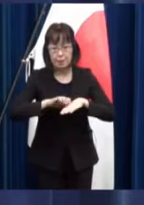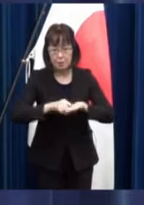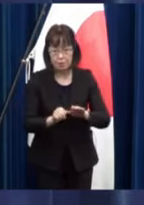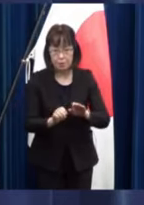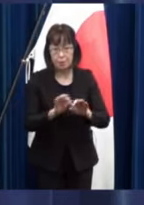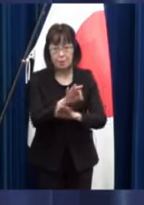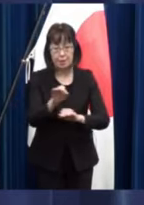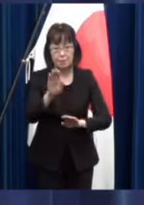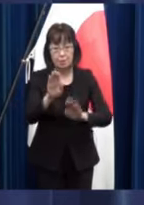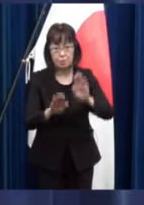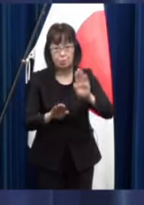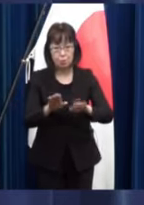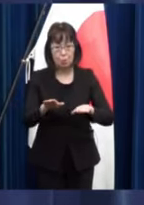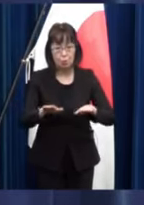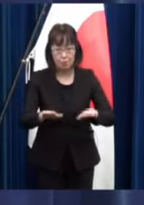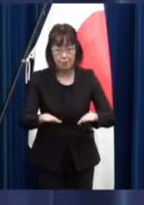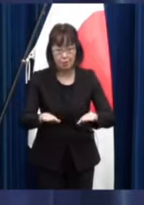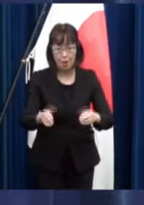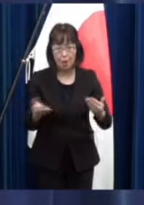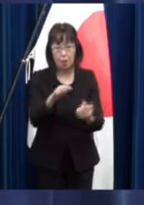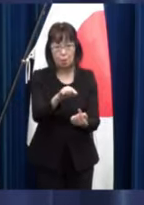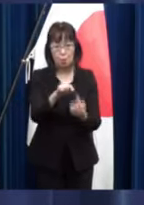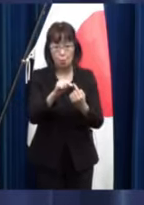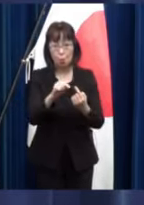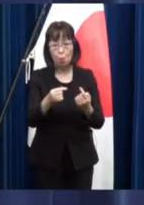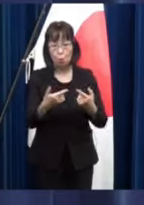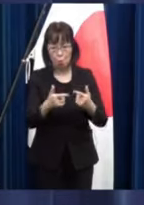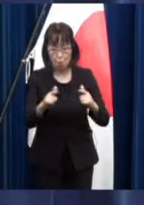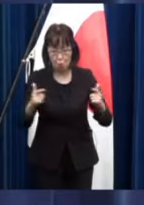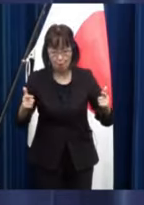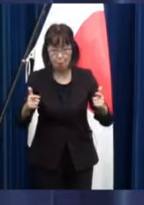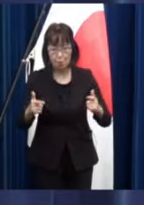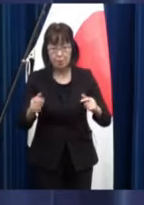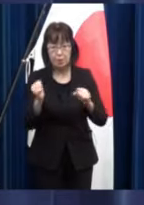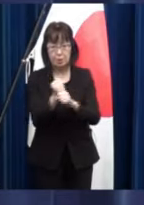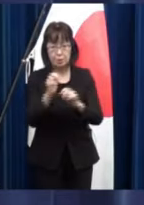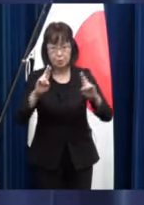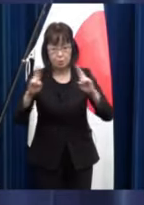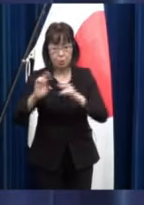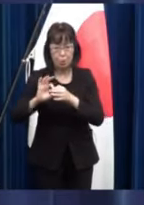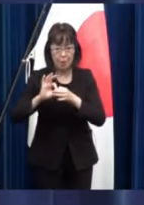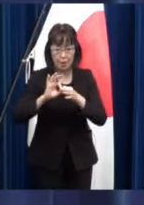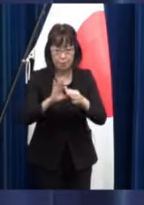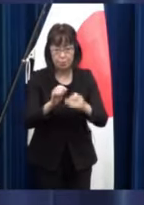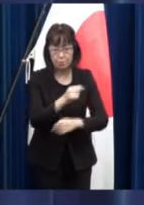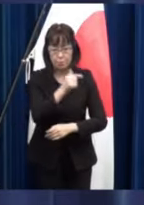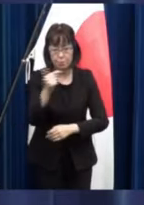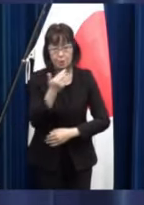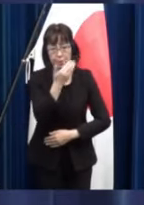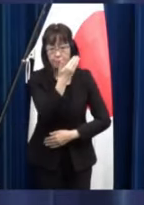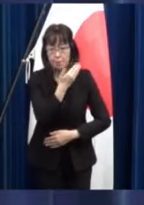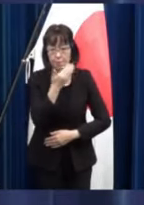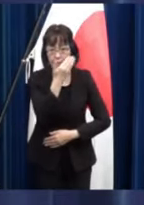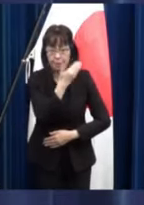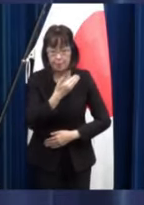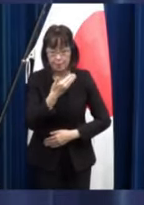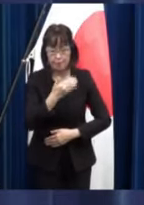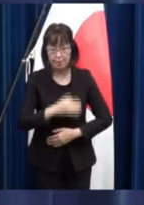経済状況の中で、雇用を守り事業を継続させていくことが極めて大事なことであります